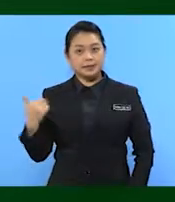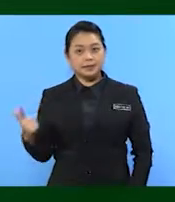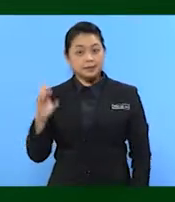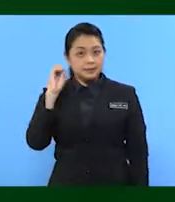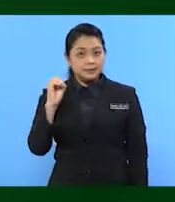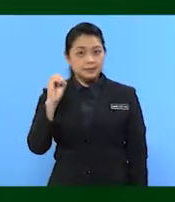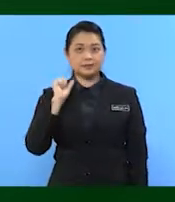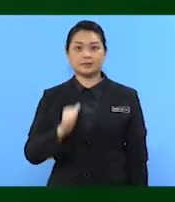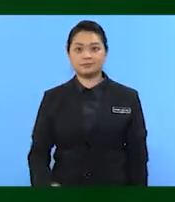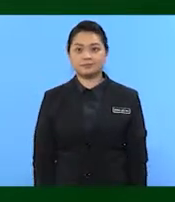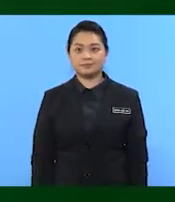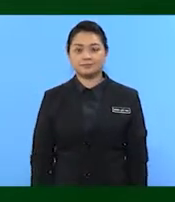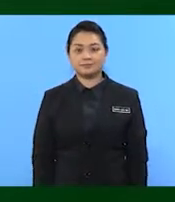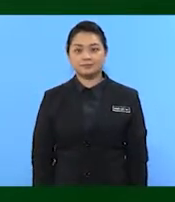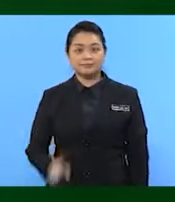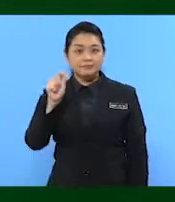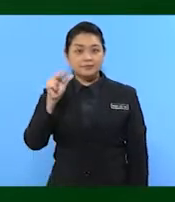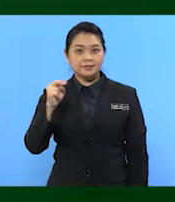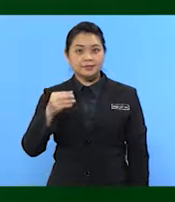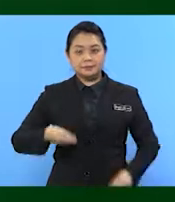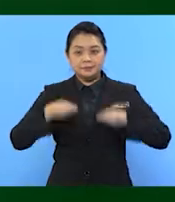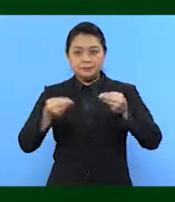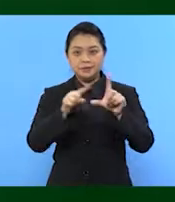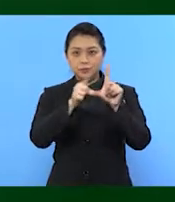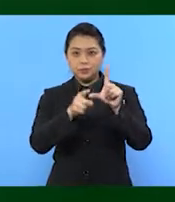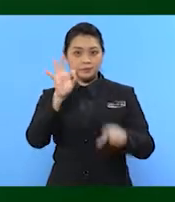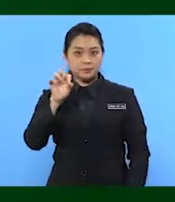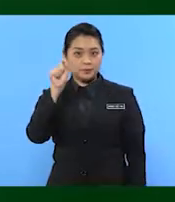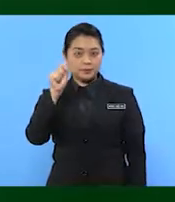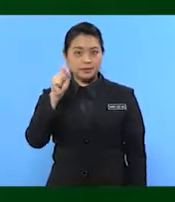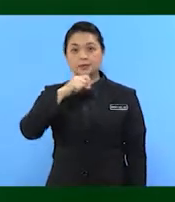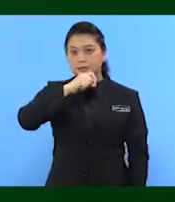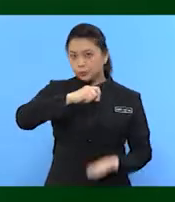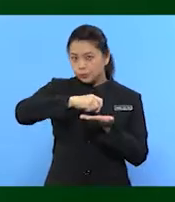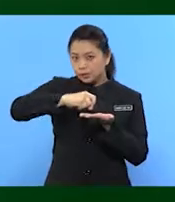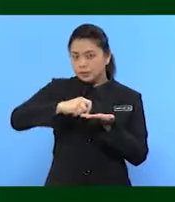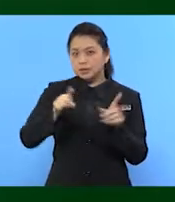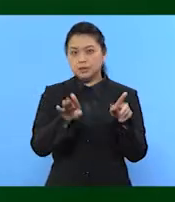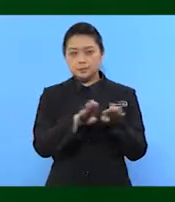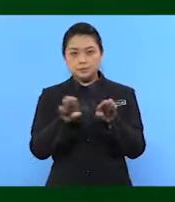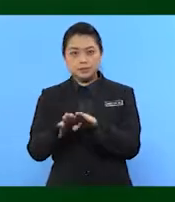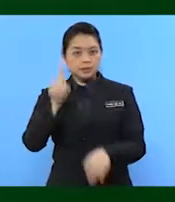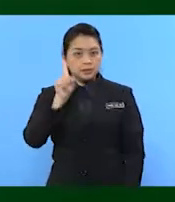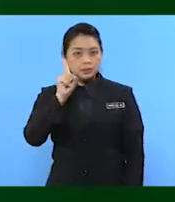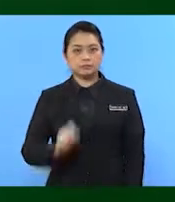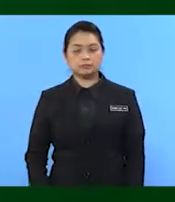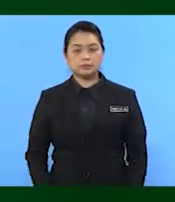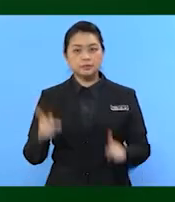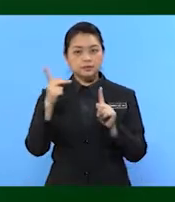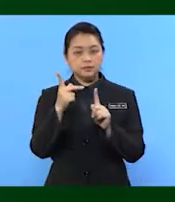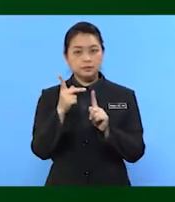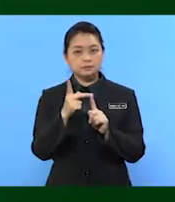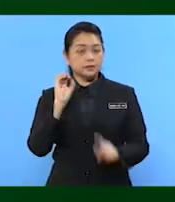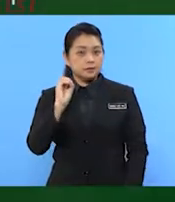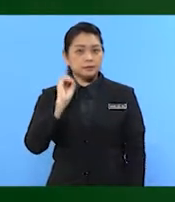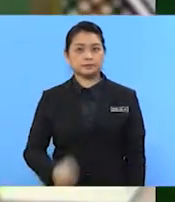sifar unit. Tangen bagi sudut 90 darjah ditulis sebagai nisbah 1 unit kepada